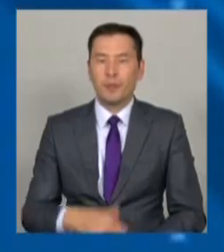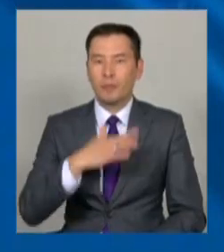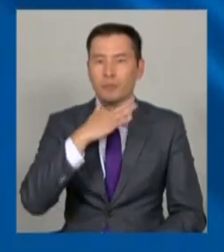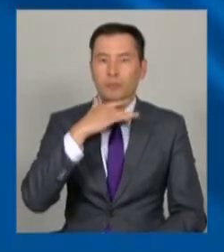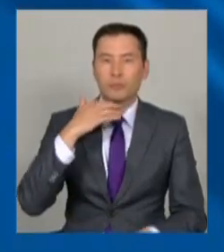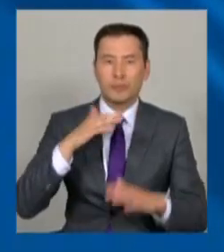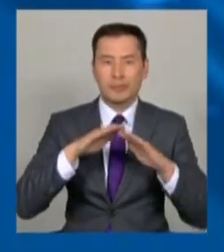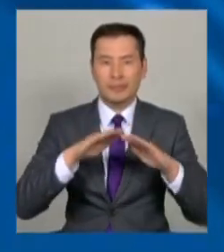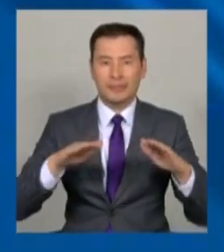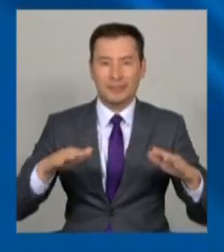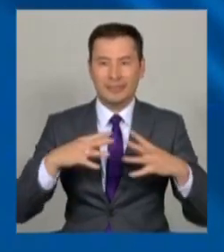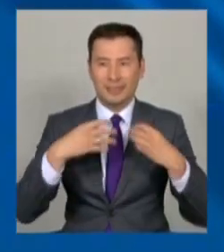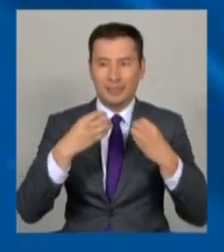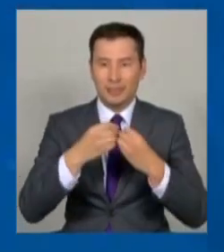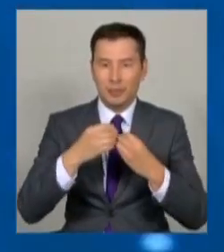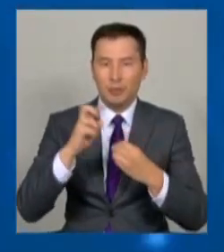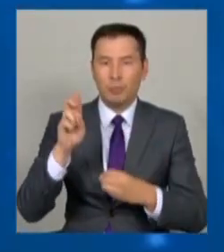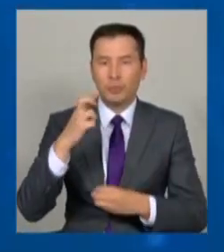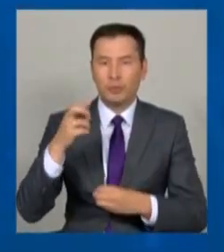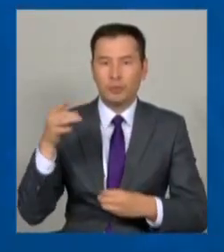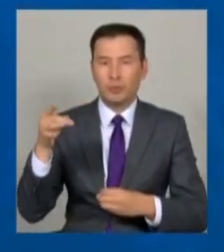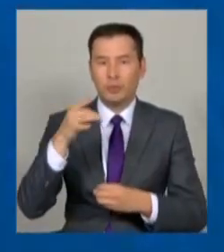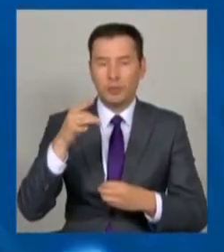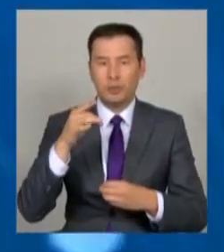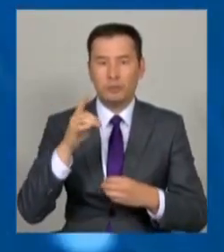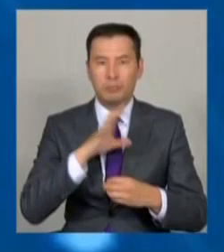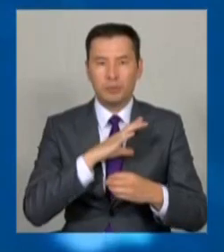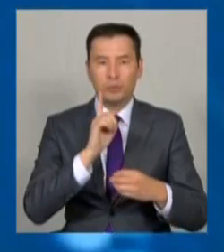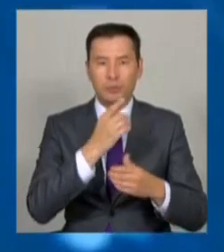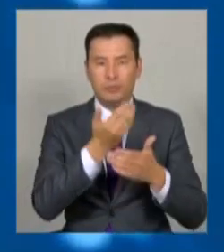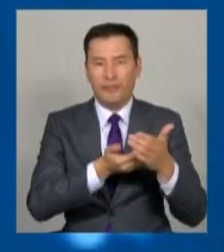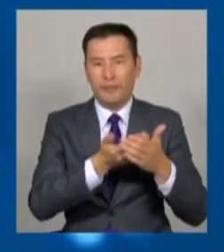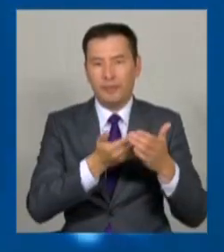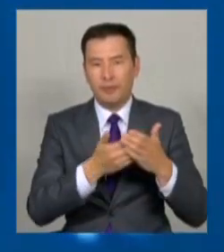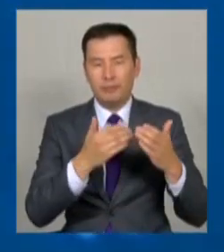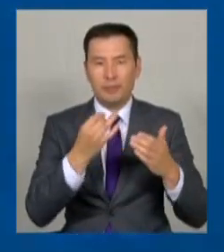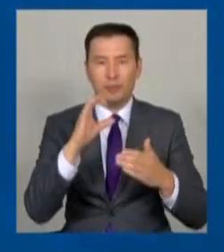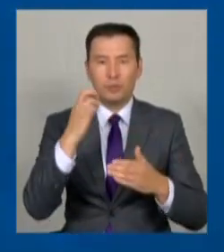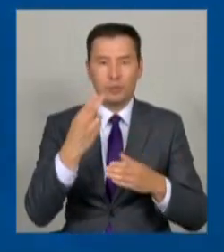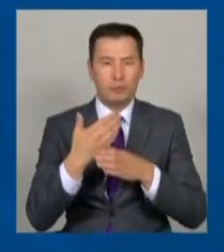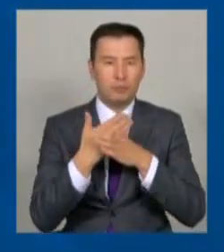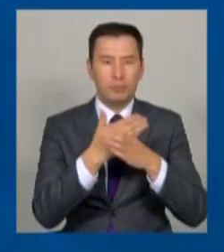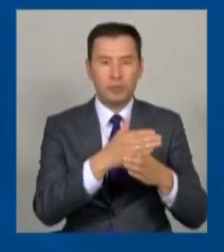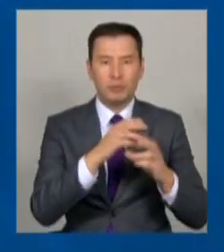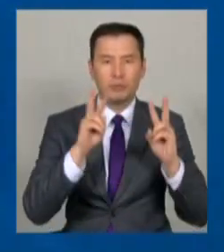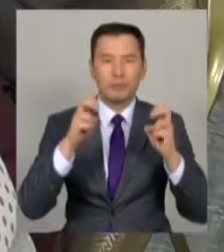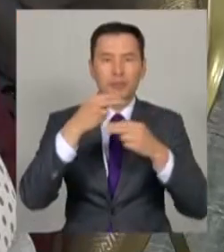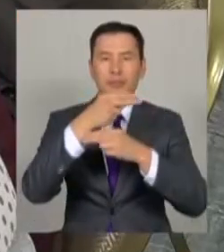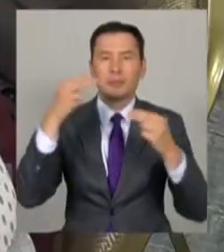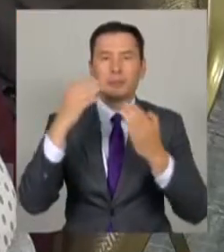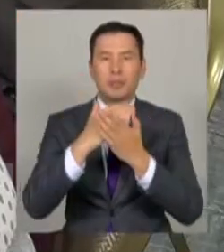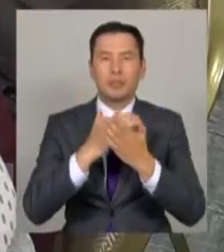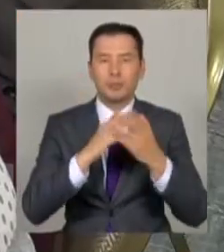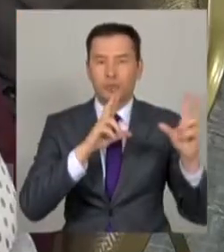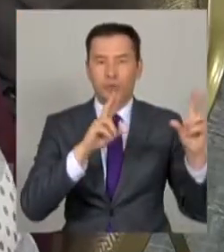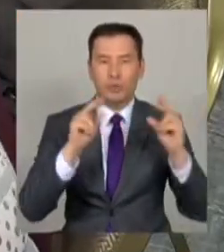семьи Бостандыкского района получили консультации и социальную помощь в центре Бахты-Отбасы. Сегодня жительницы пришли на очередную встречу с